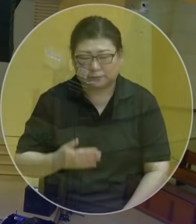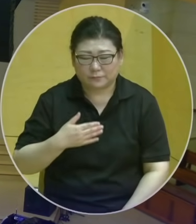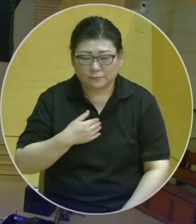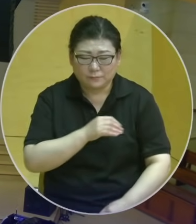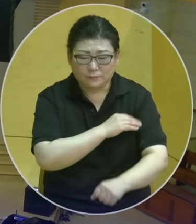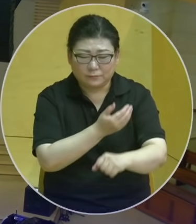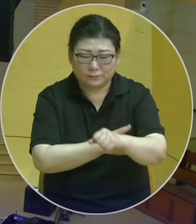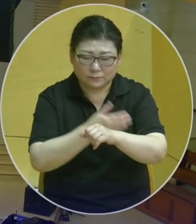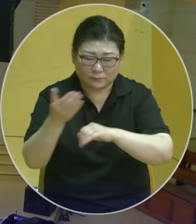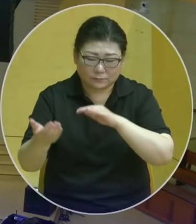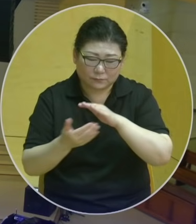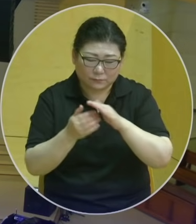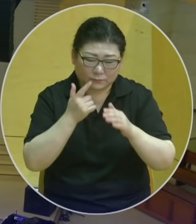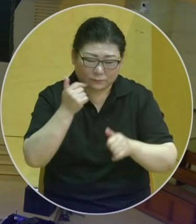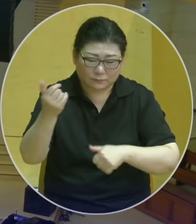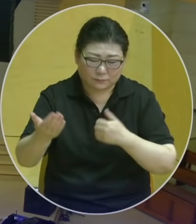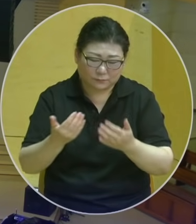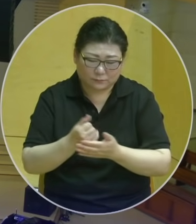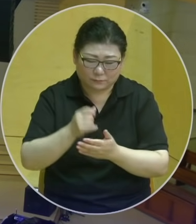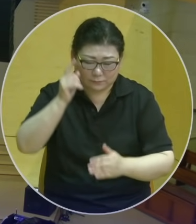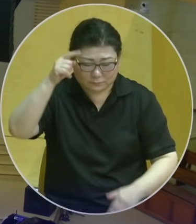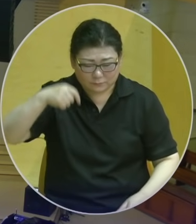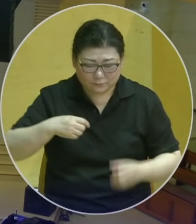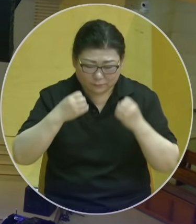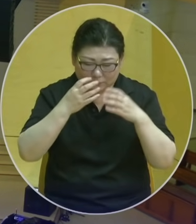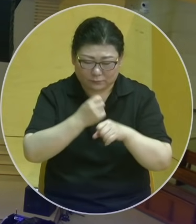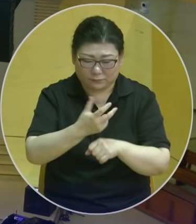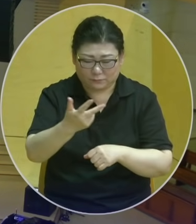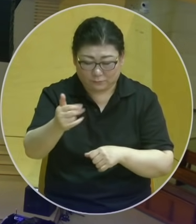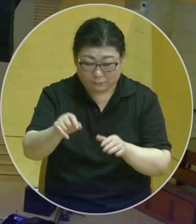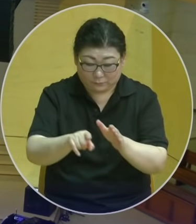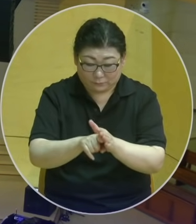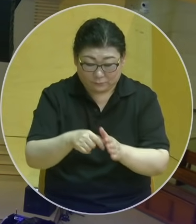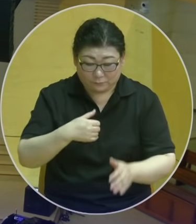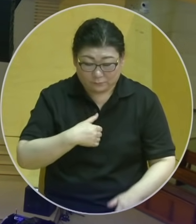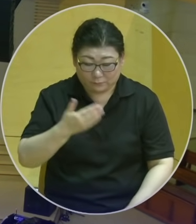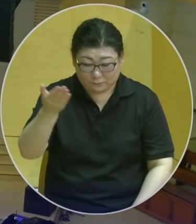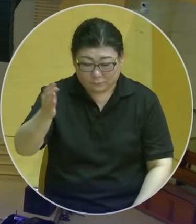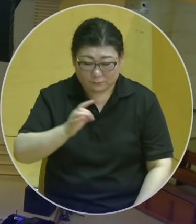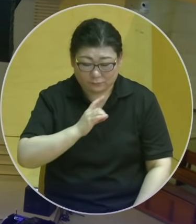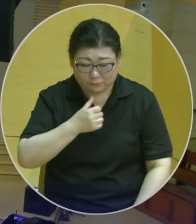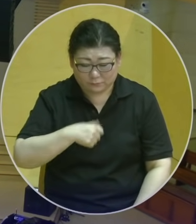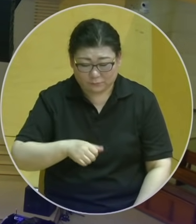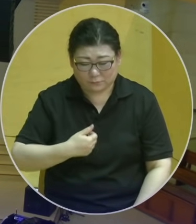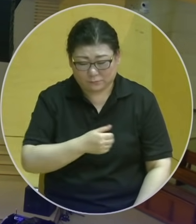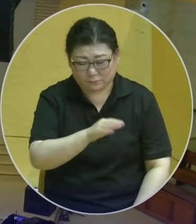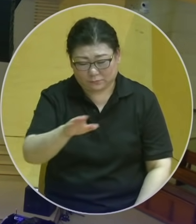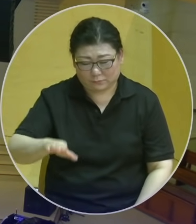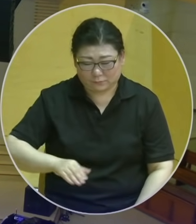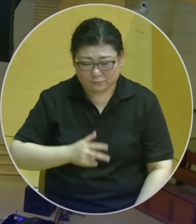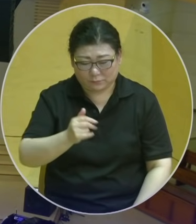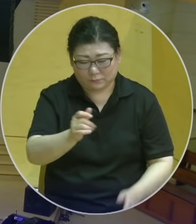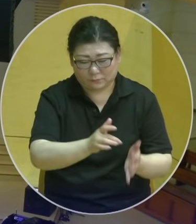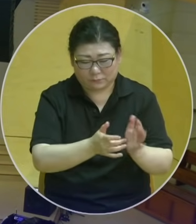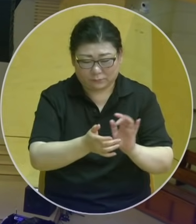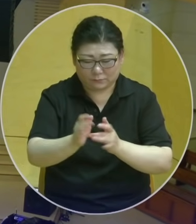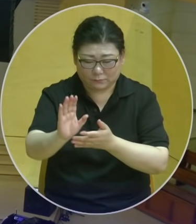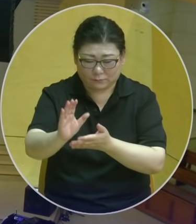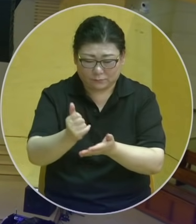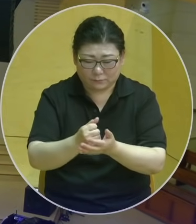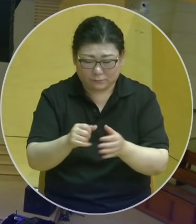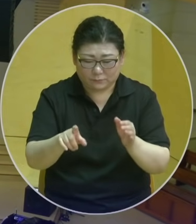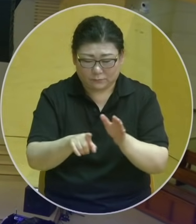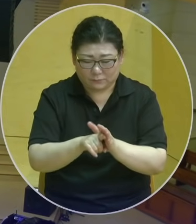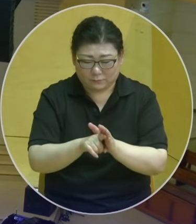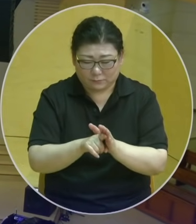나는 전능하신 아버지 하나님 천지의 창조주를 믿습니다. 나는 그의 유일하신 아들 우리 주 예수 그리스도를